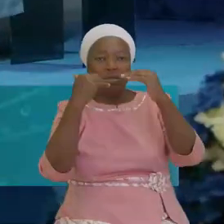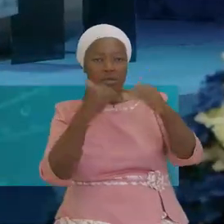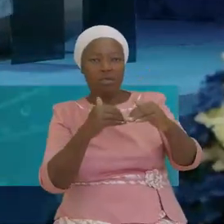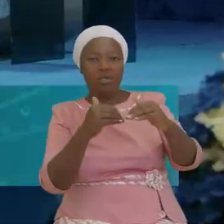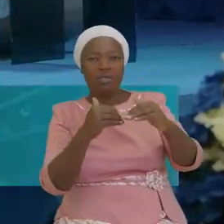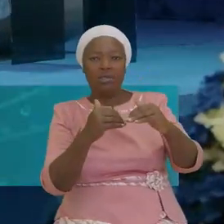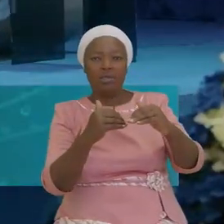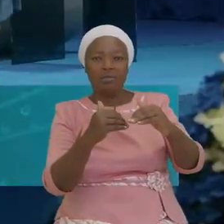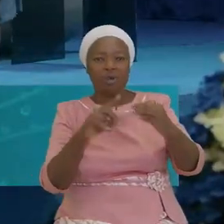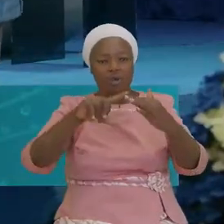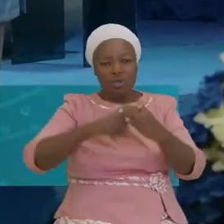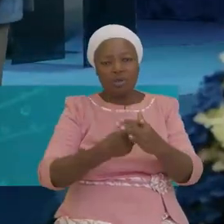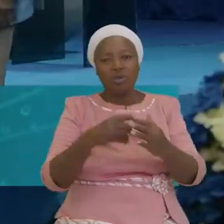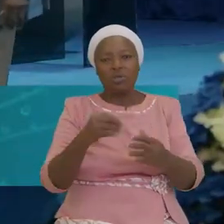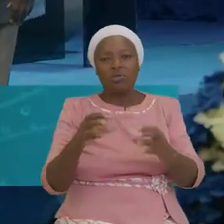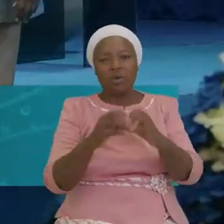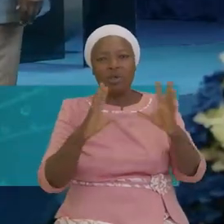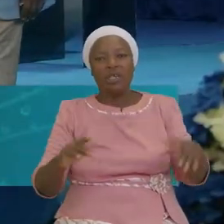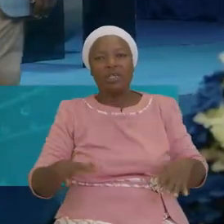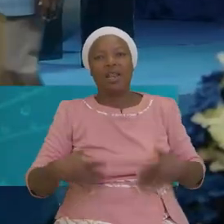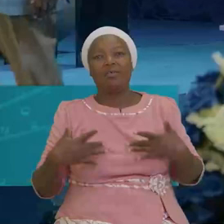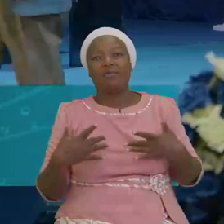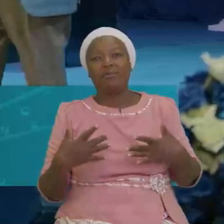vous. La source